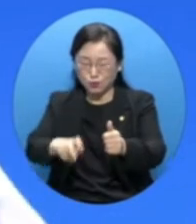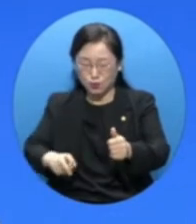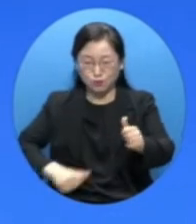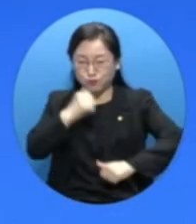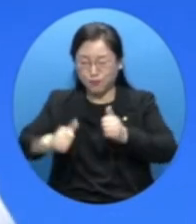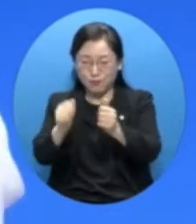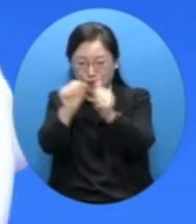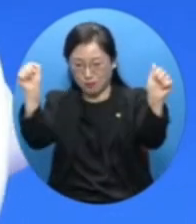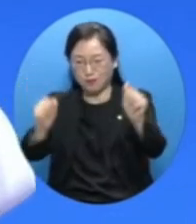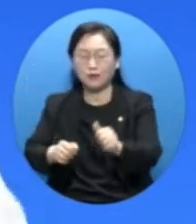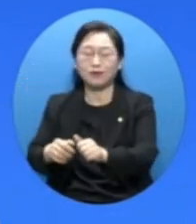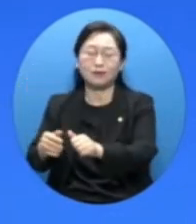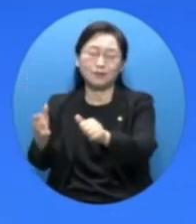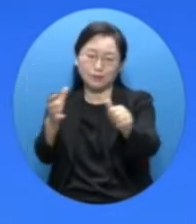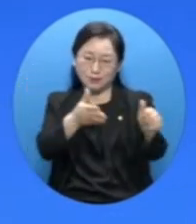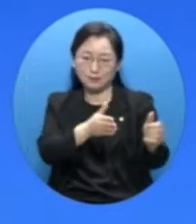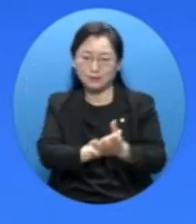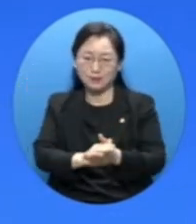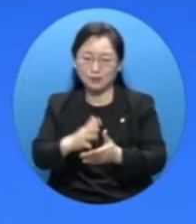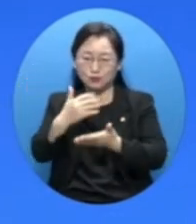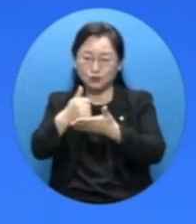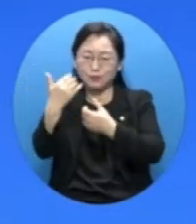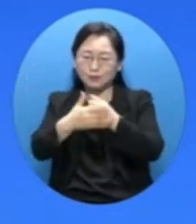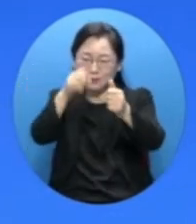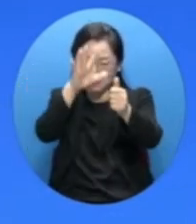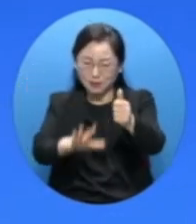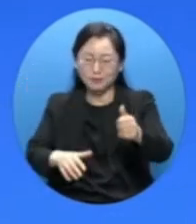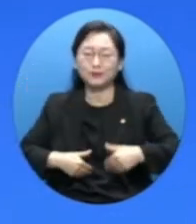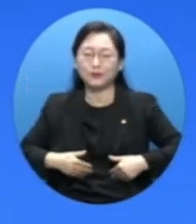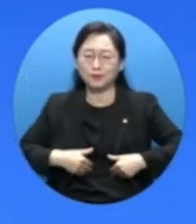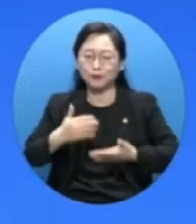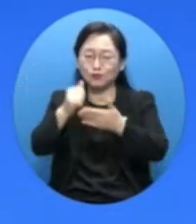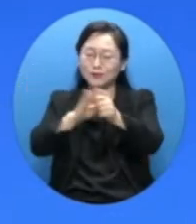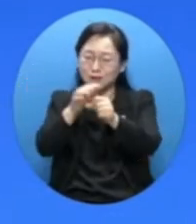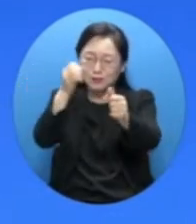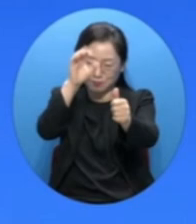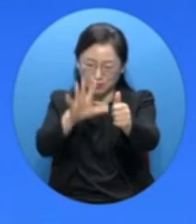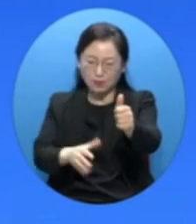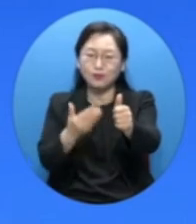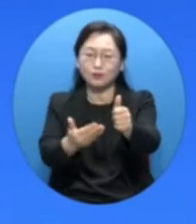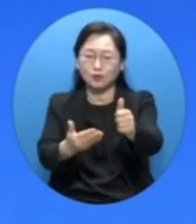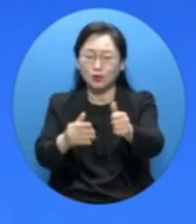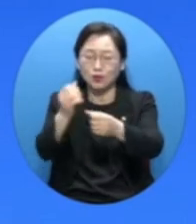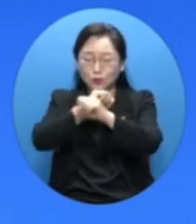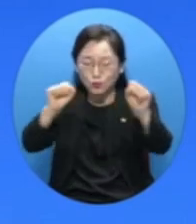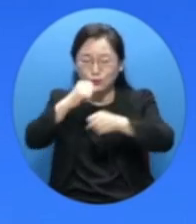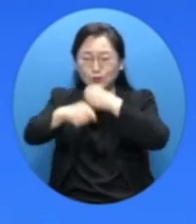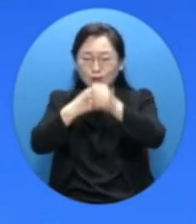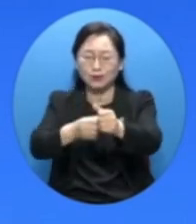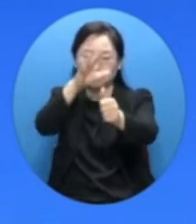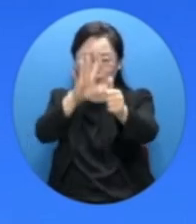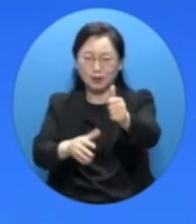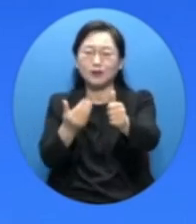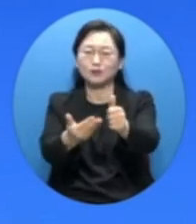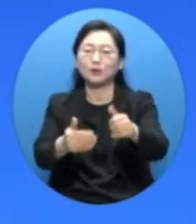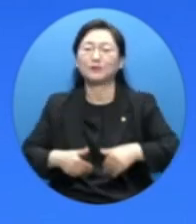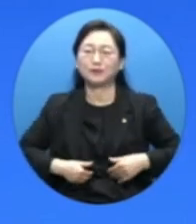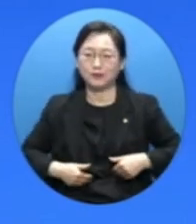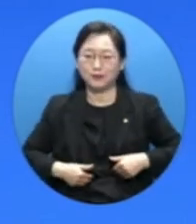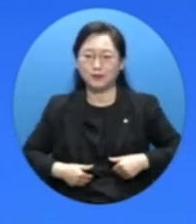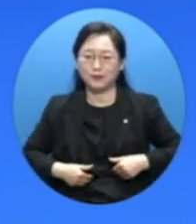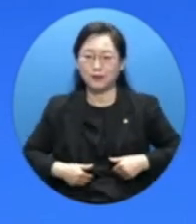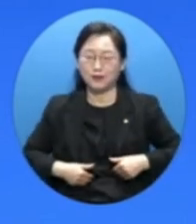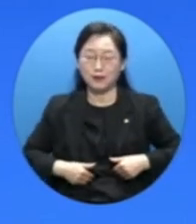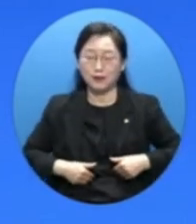되는 것입니다. 주님의 은혜가 임해야 되는 것입니다. 주의 사랑이 임해야 되는 것입니다. 용서와 자유가 임해야 되는 것입니다.